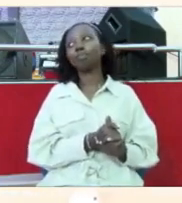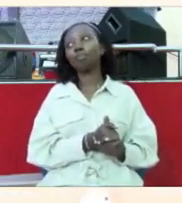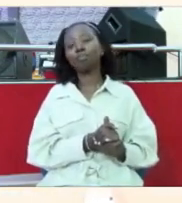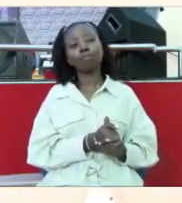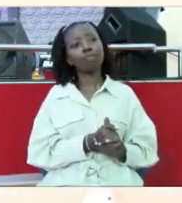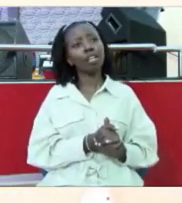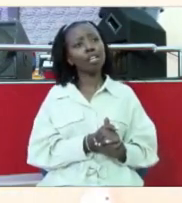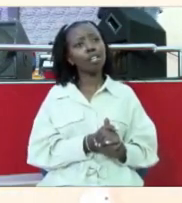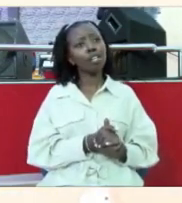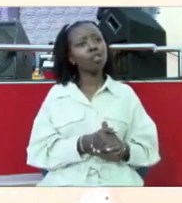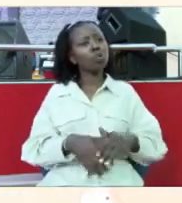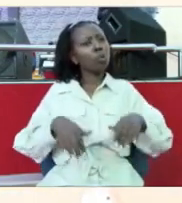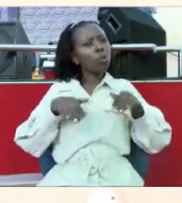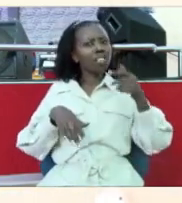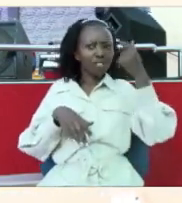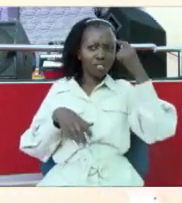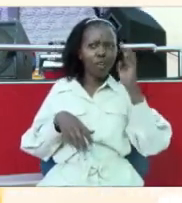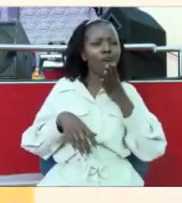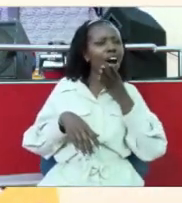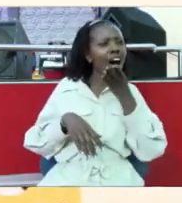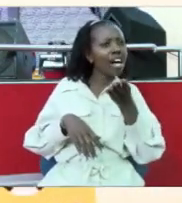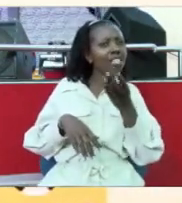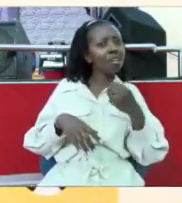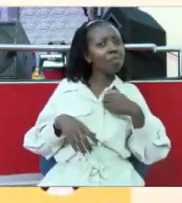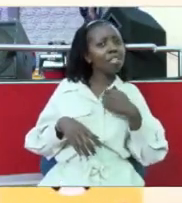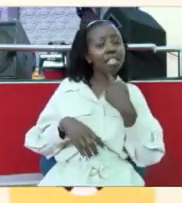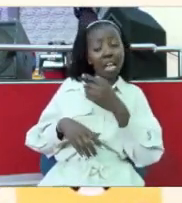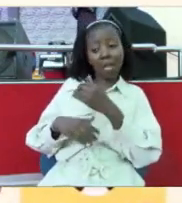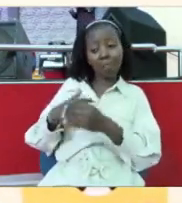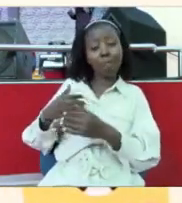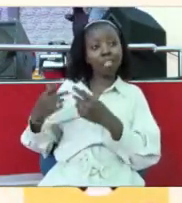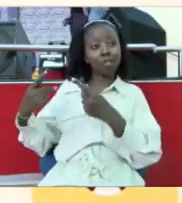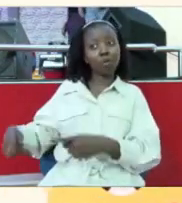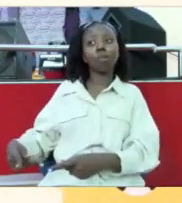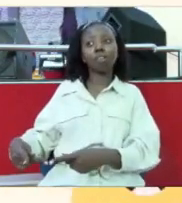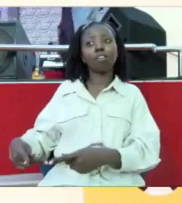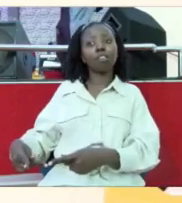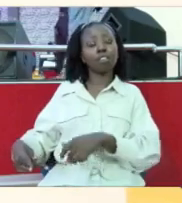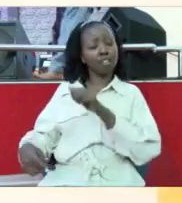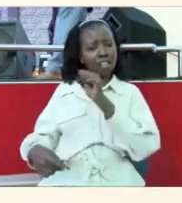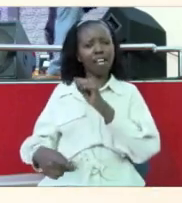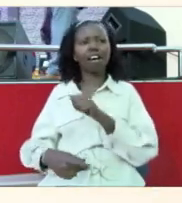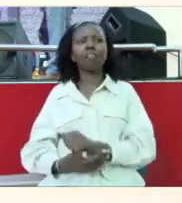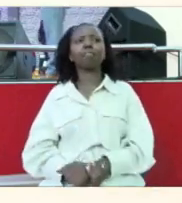waiting for the answer I give. Unangojea kujawabu nilipeana. Yeah.